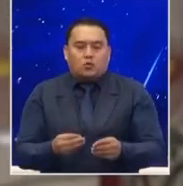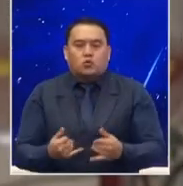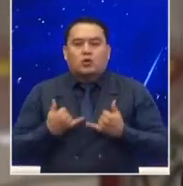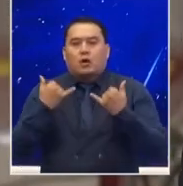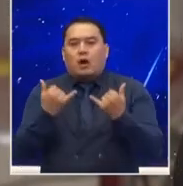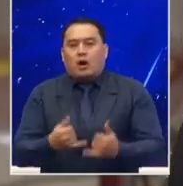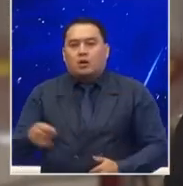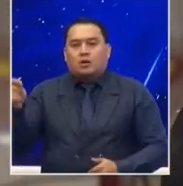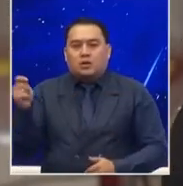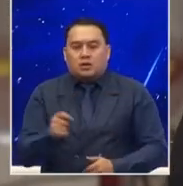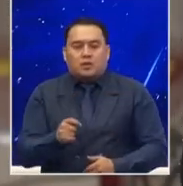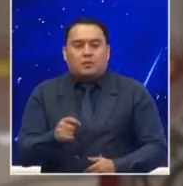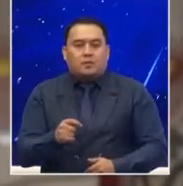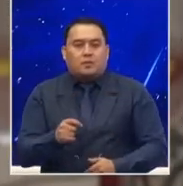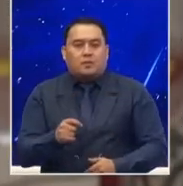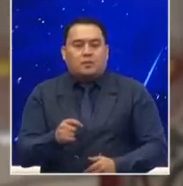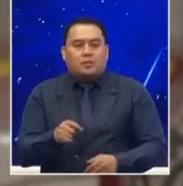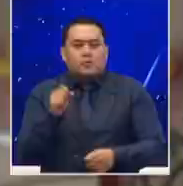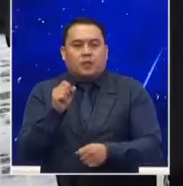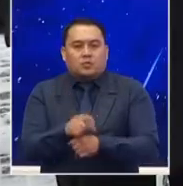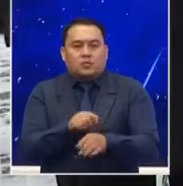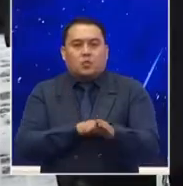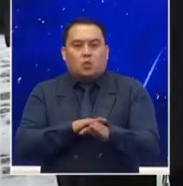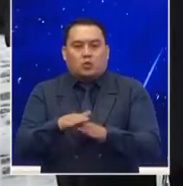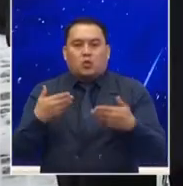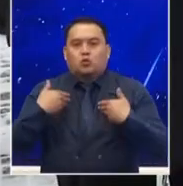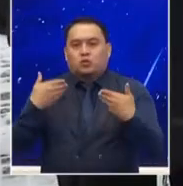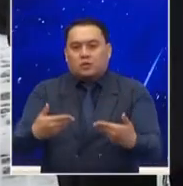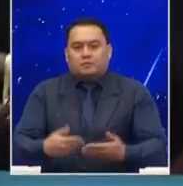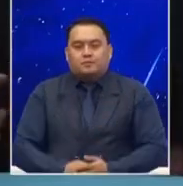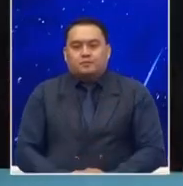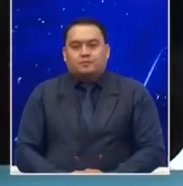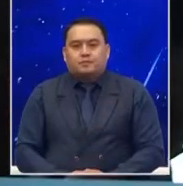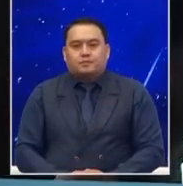арнайы келдіріп, тапсыруға құтты болсын.